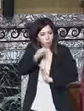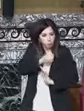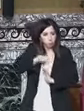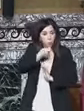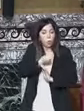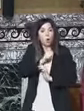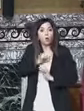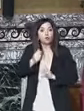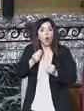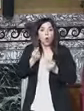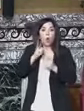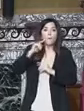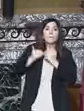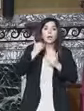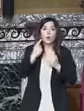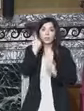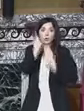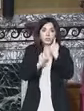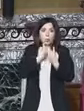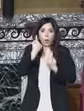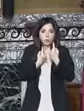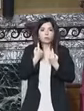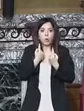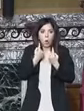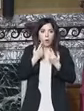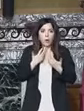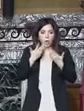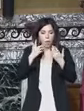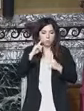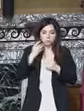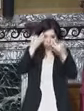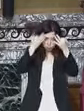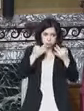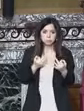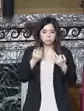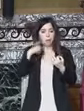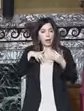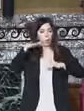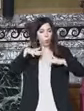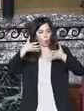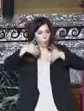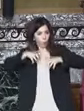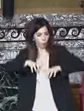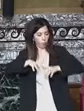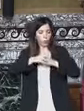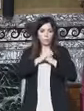si sarà sufficientemente consolidato e l'incertezza significativamente ridotta